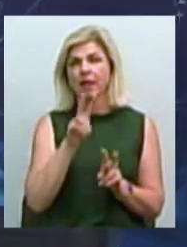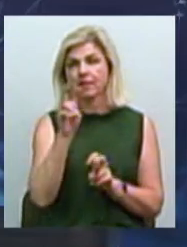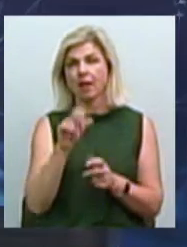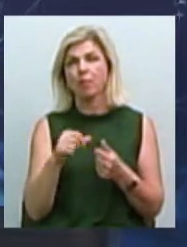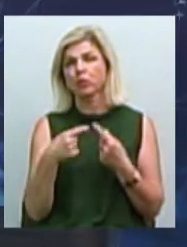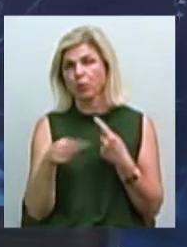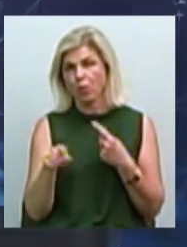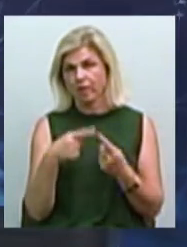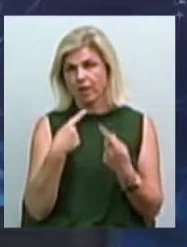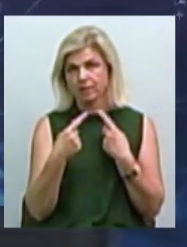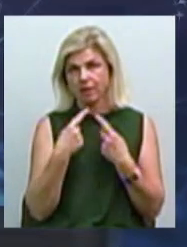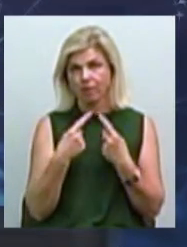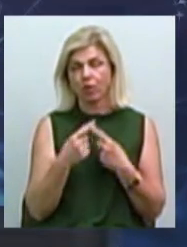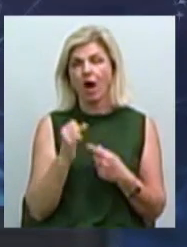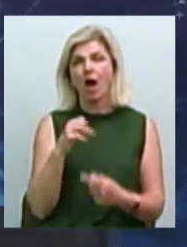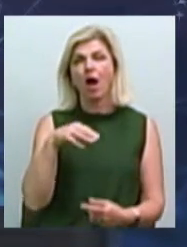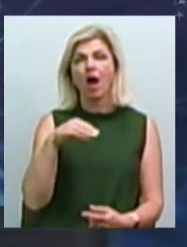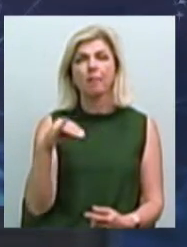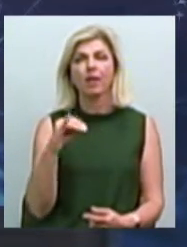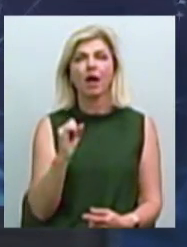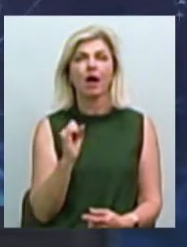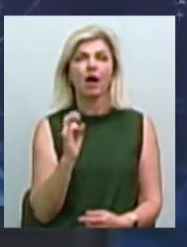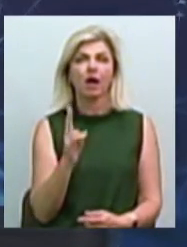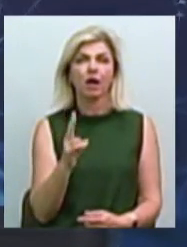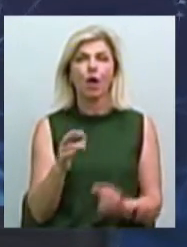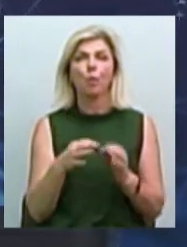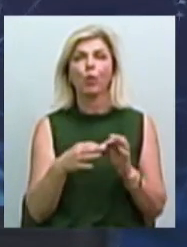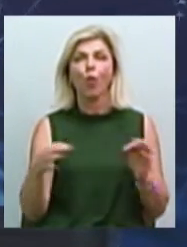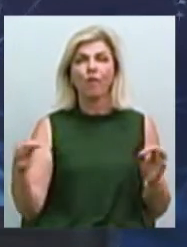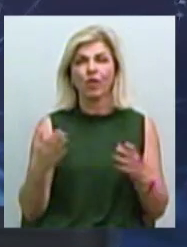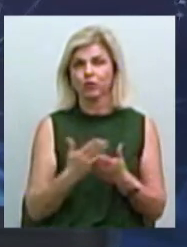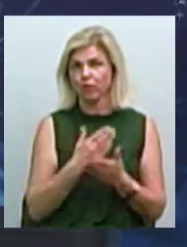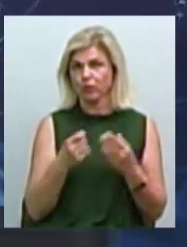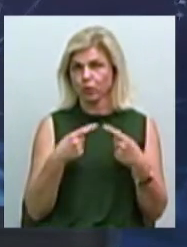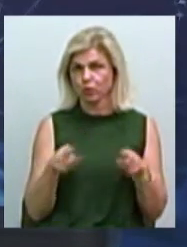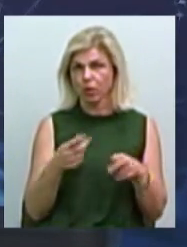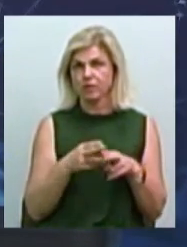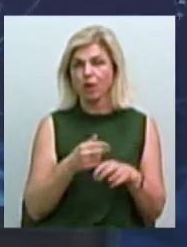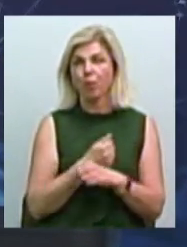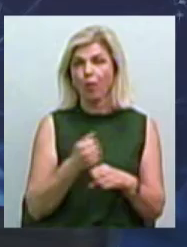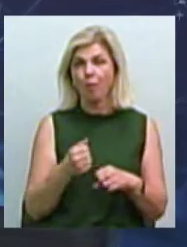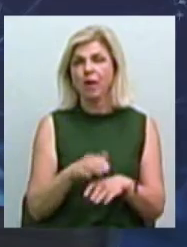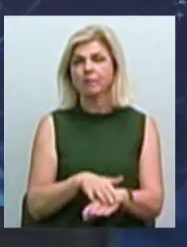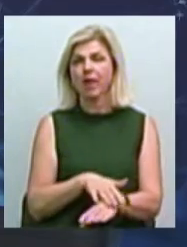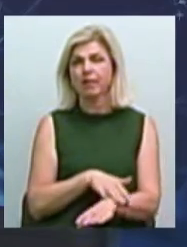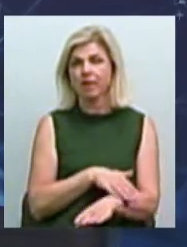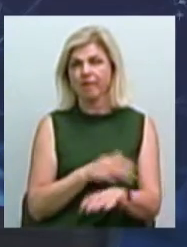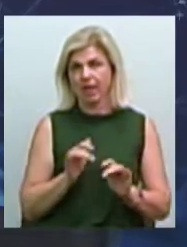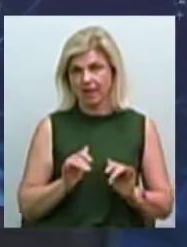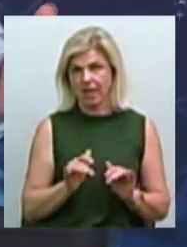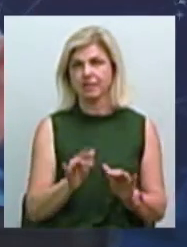разговора. Безусловно, аммиакопровод – это совсем другое. Это бомба замедленного действия. И мы четко понимаем,